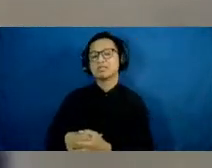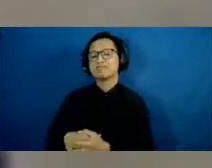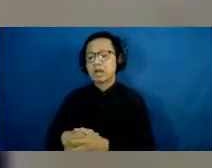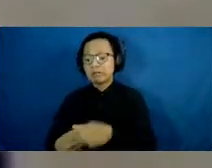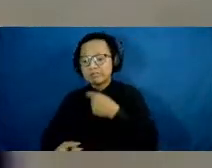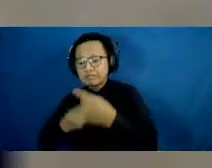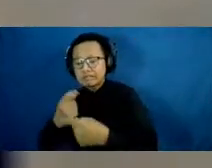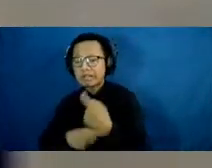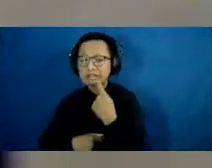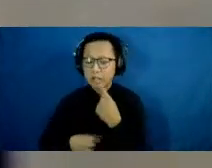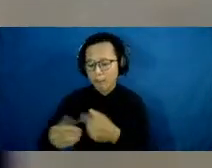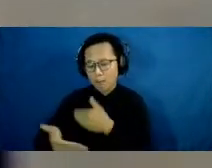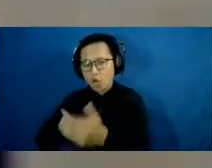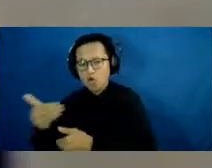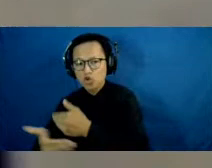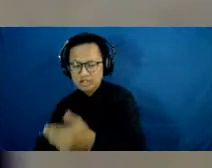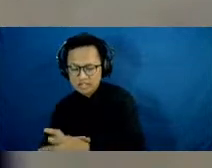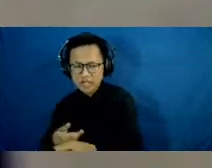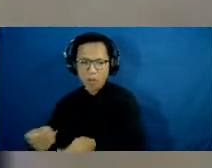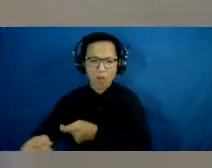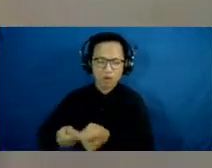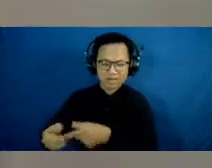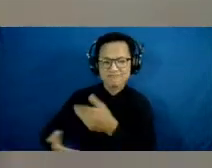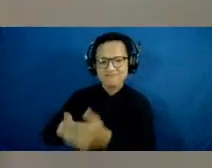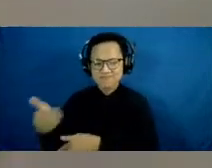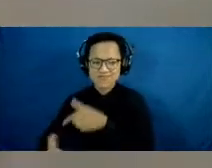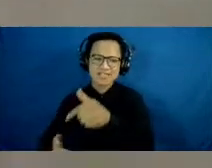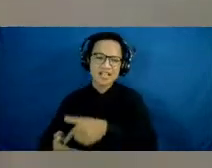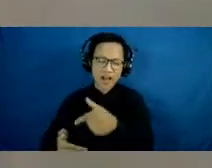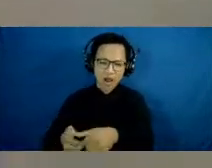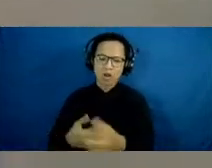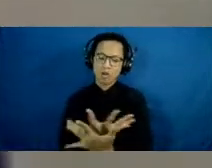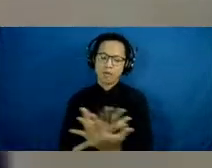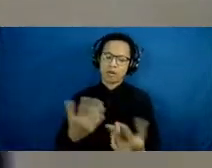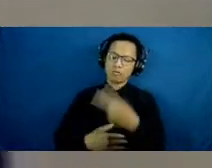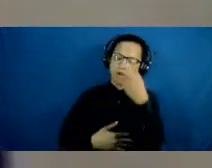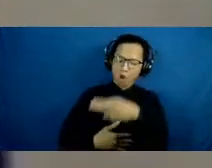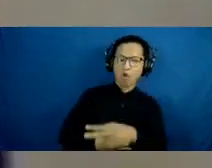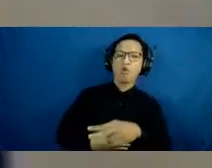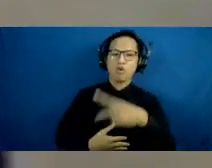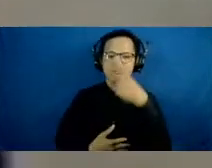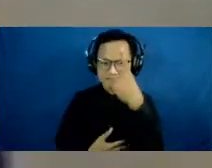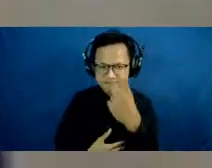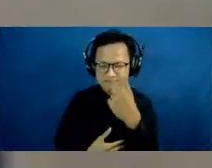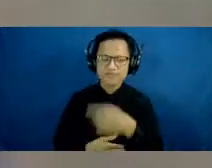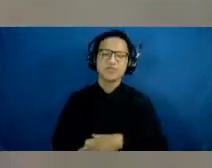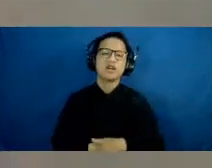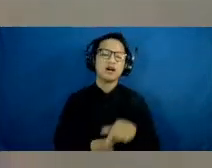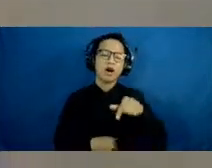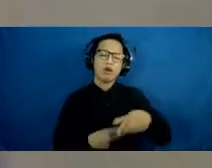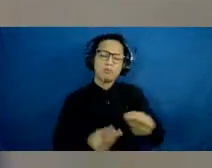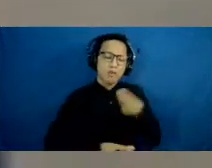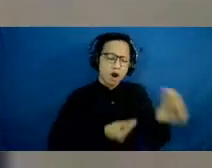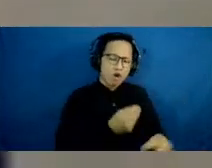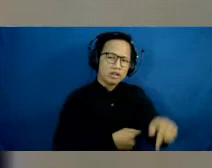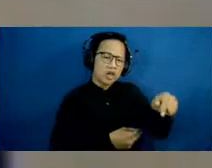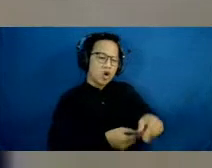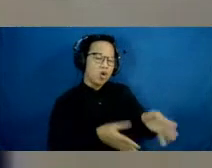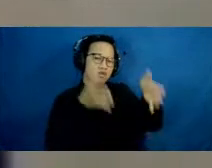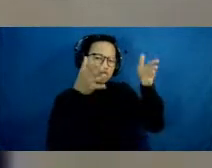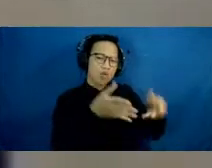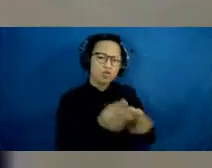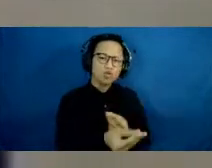mengenal produk kita. Karena tentunya angle-nya kan beda tuh ya, dari sisi marketing kan lebih jualan, artinya